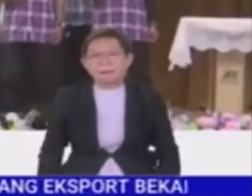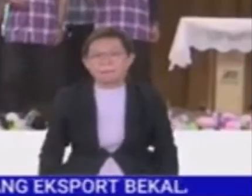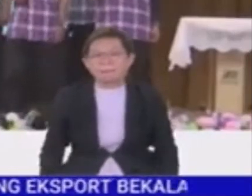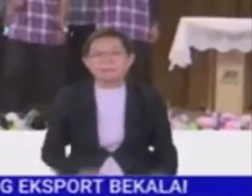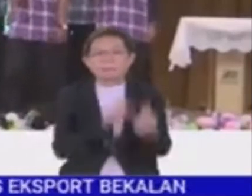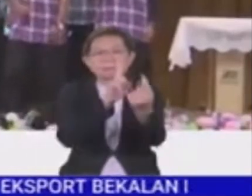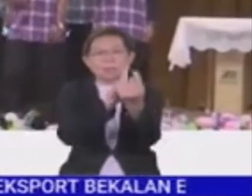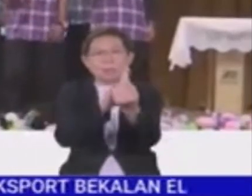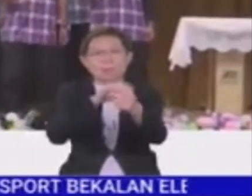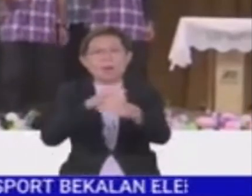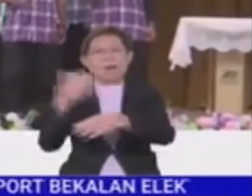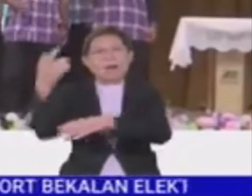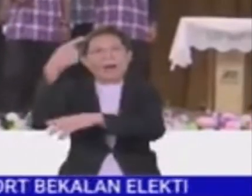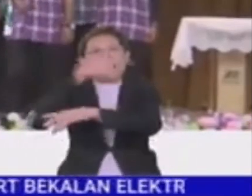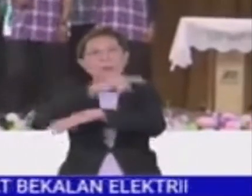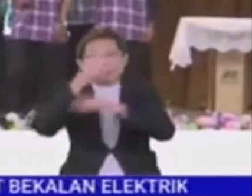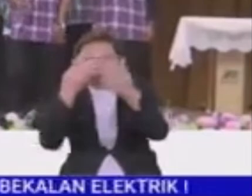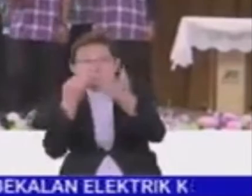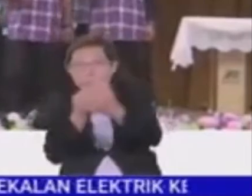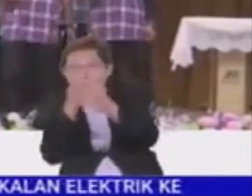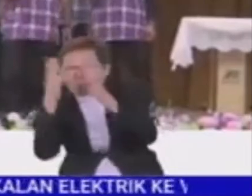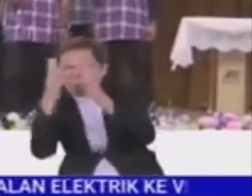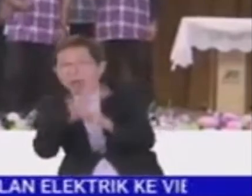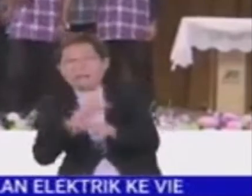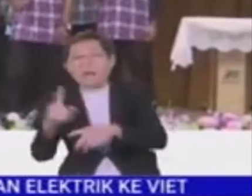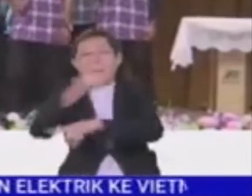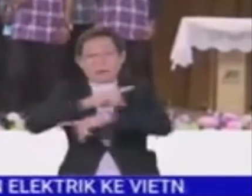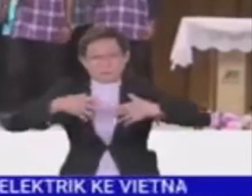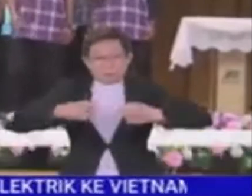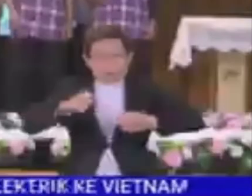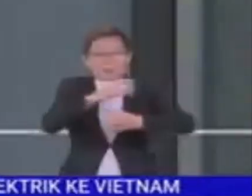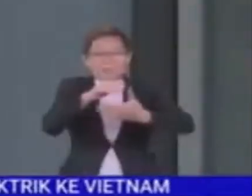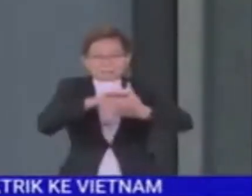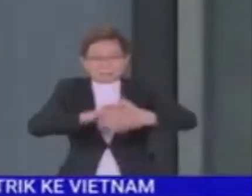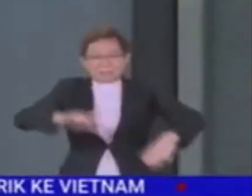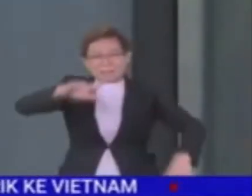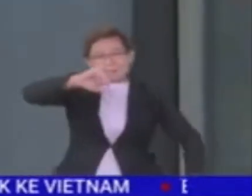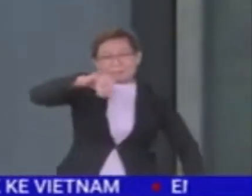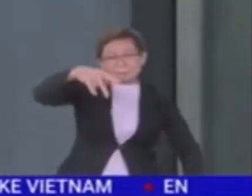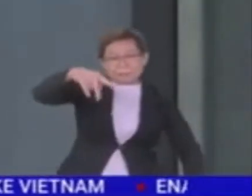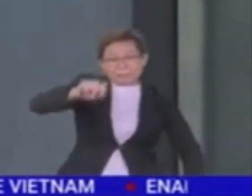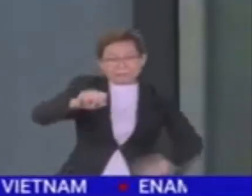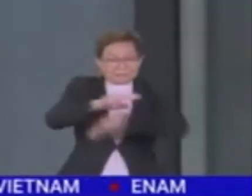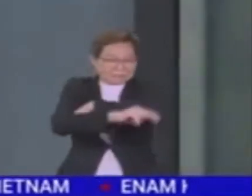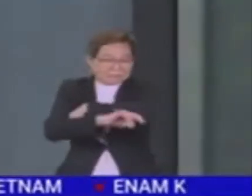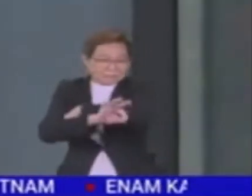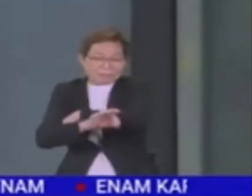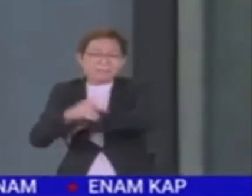Beliau ditemui pada Hari Inovasi serta Hari Kesihatan dan Keselamatan Pekerjaan JPS Negeri Sembilan